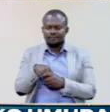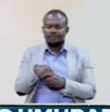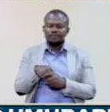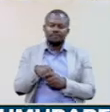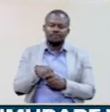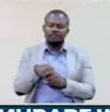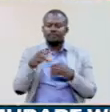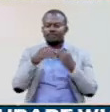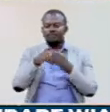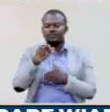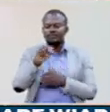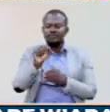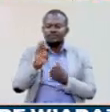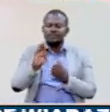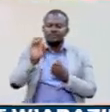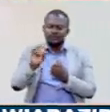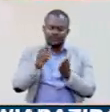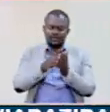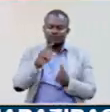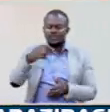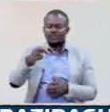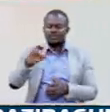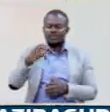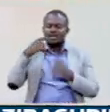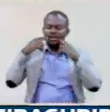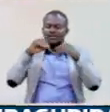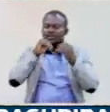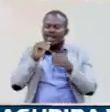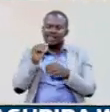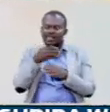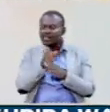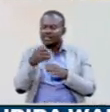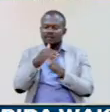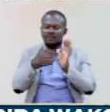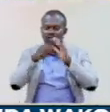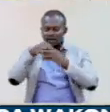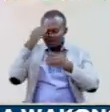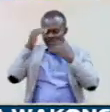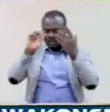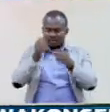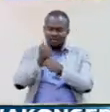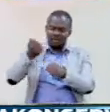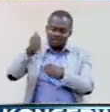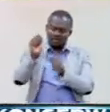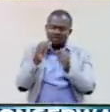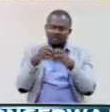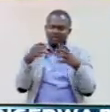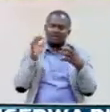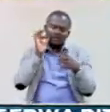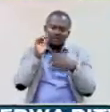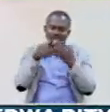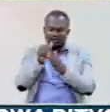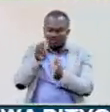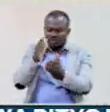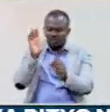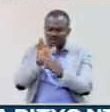RAB gishinzwe ubuhinzi n'ubworozi Dr. Patrick Karangwa avuga ko nta buriganya buzagaragara muri ubu bucuruzi bitewe n'uko abikorera n'abatubuzi imbuto